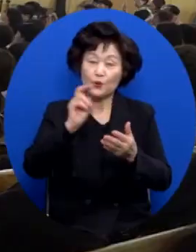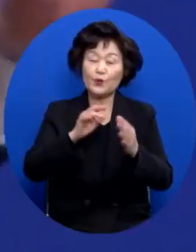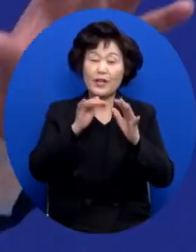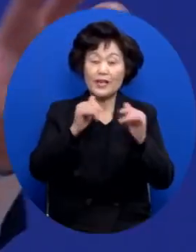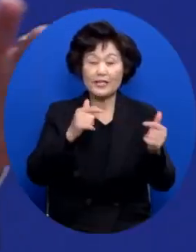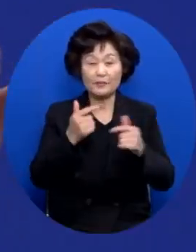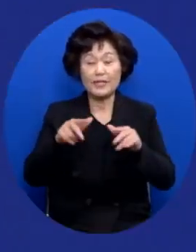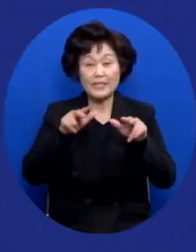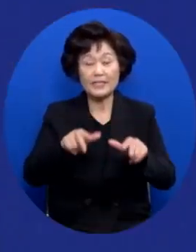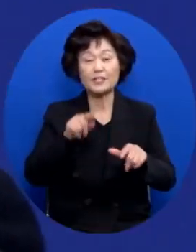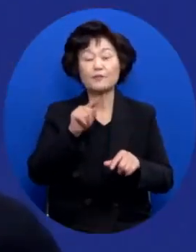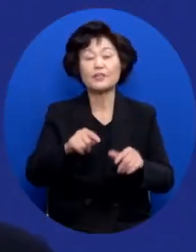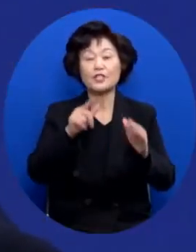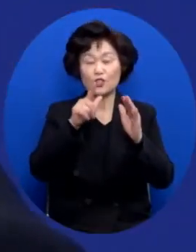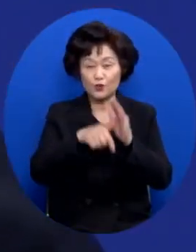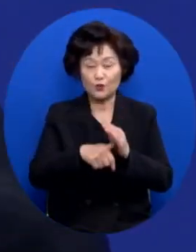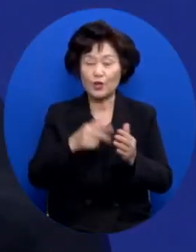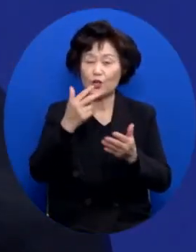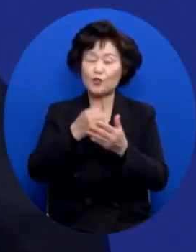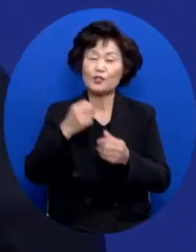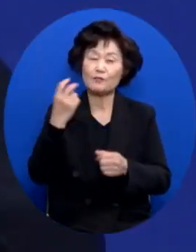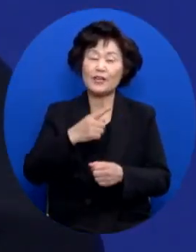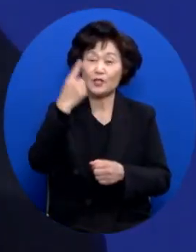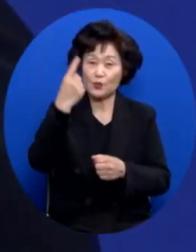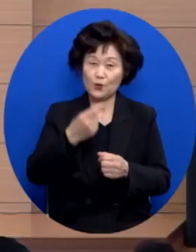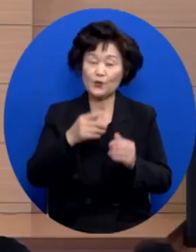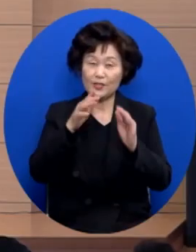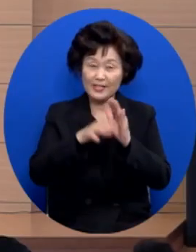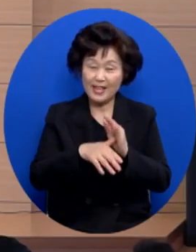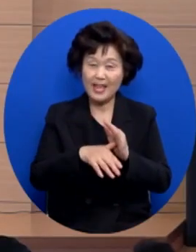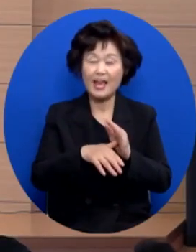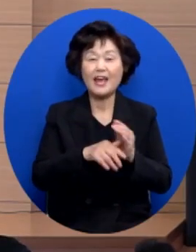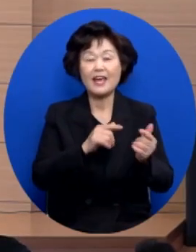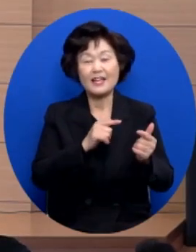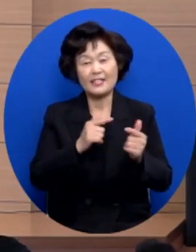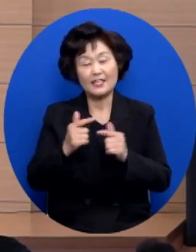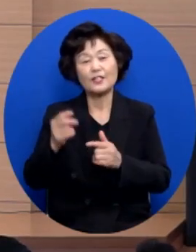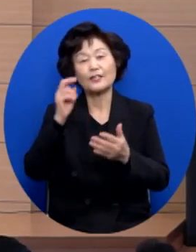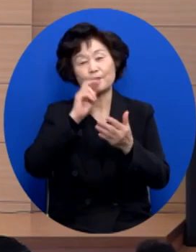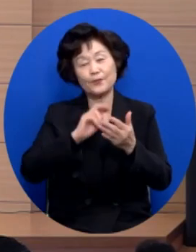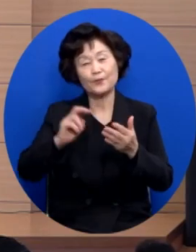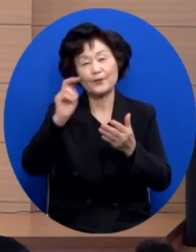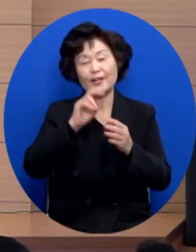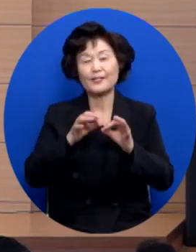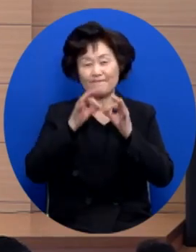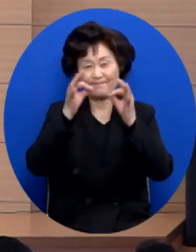순간, 네순 도르마, 주님 다시 오실 때까지 등 친숙한 멜로디의 성악 무대를 펼쳤습니다.